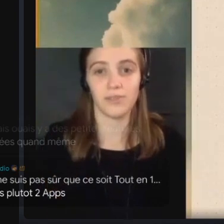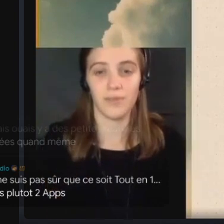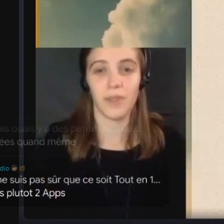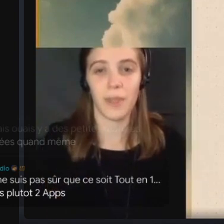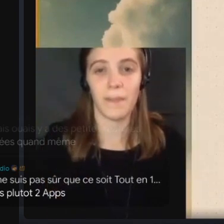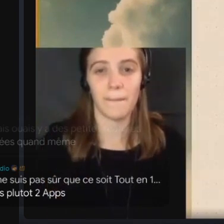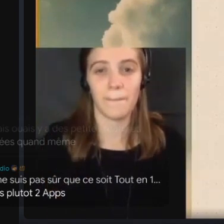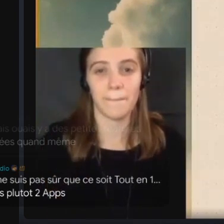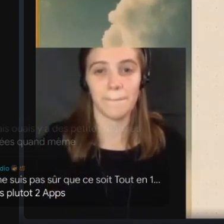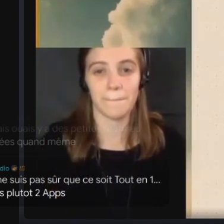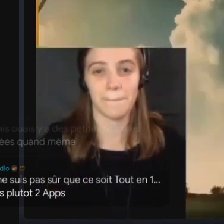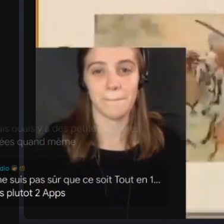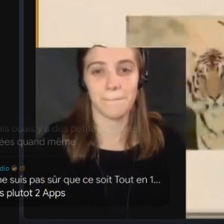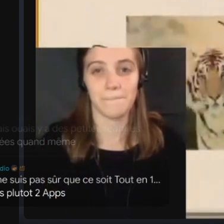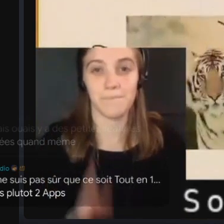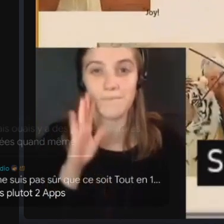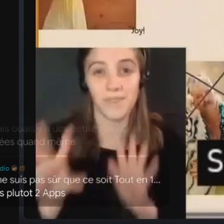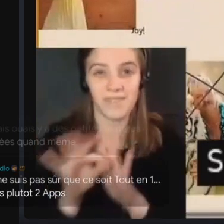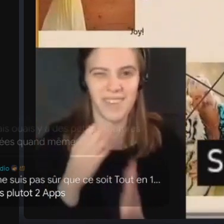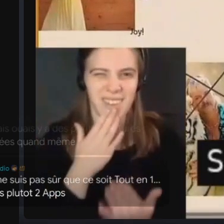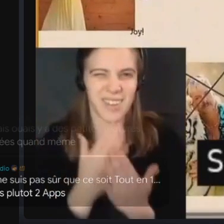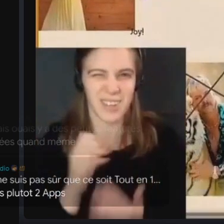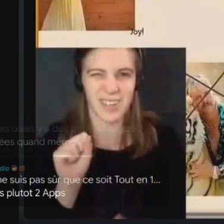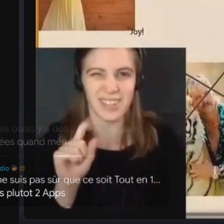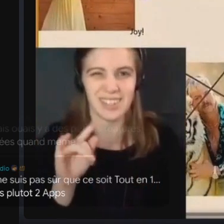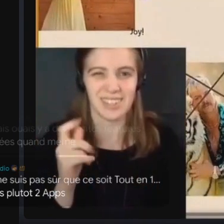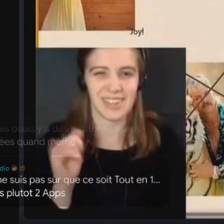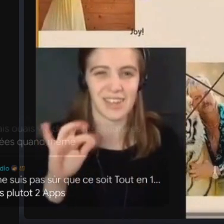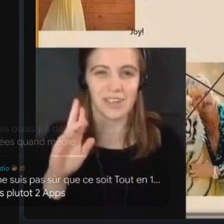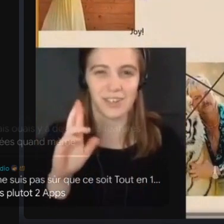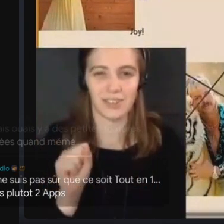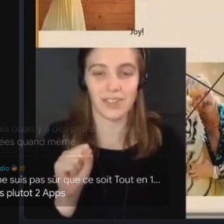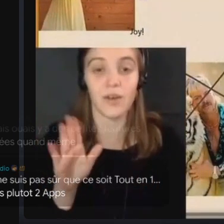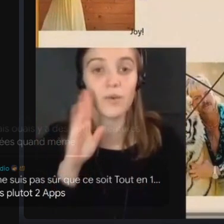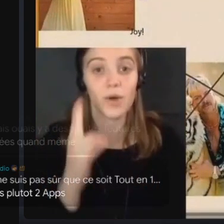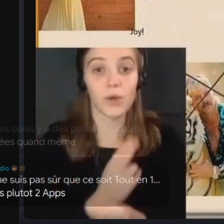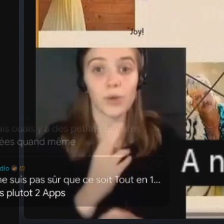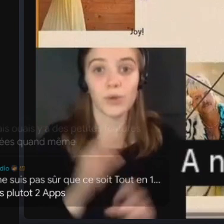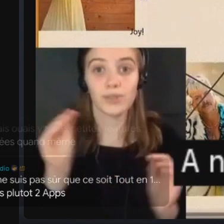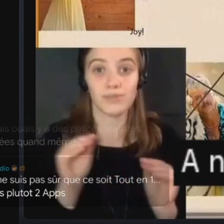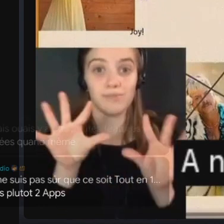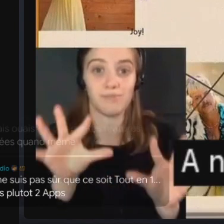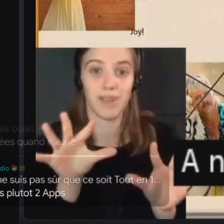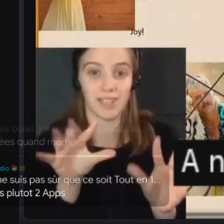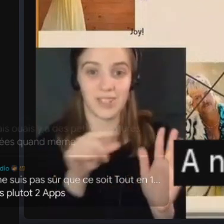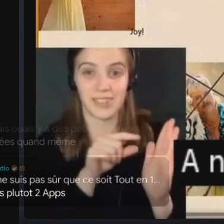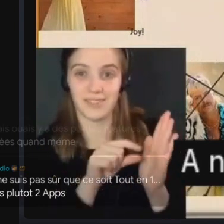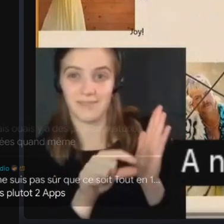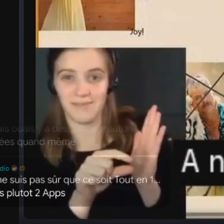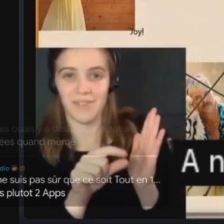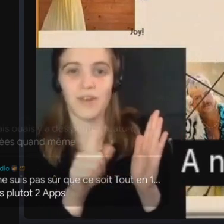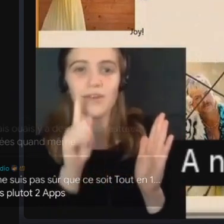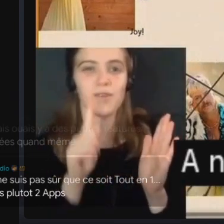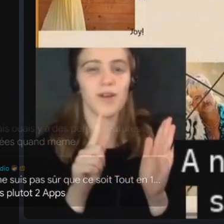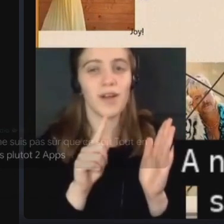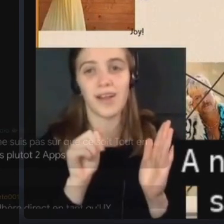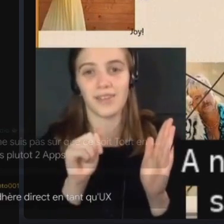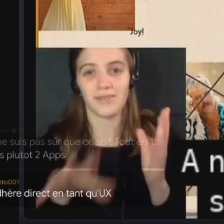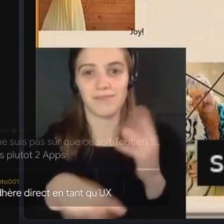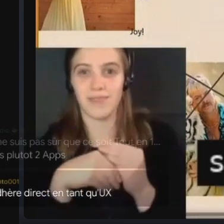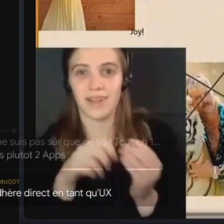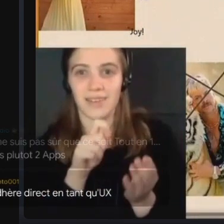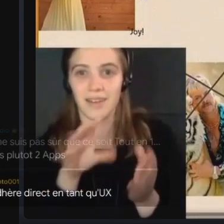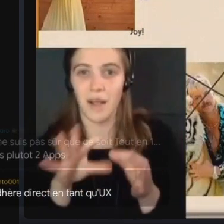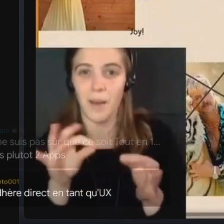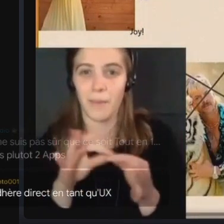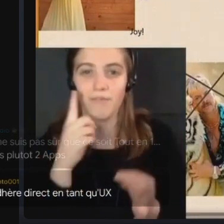here. Moi, ce que j'adore, c'est que ce soit tout en un, en fait. De pas avoir 15 outils, ça j'adore, moi. To annotate something else. Oh, le chat a bien avancé dans le coin. In addition to that, I can actually